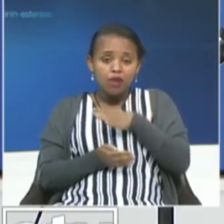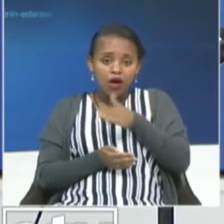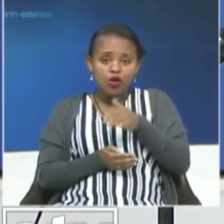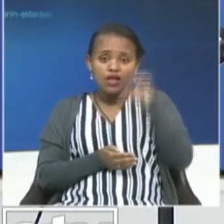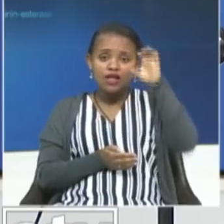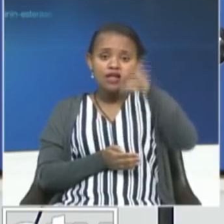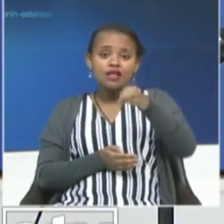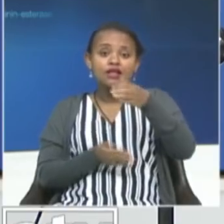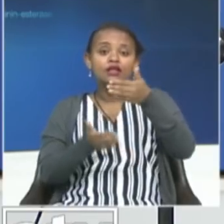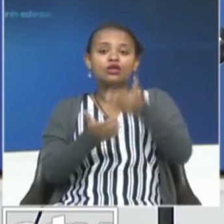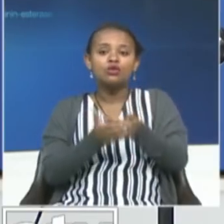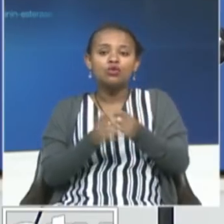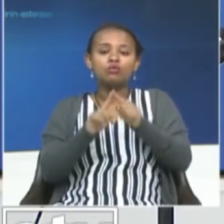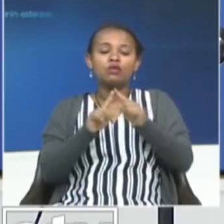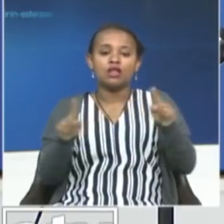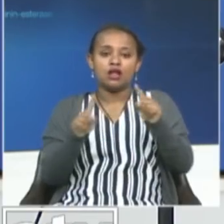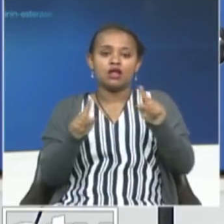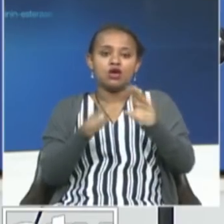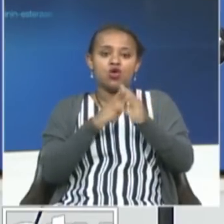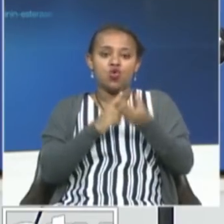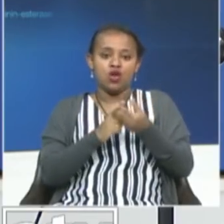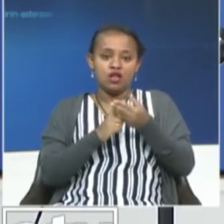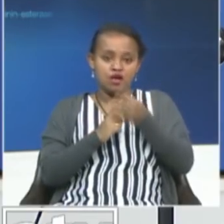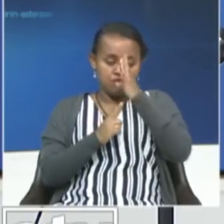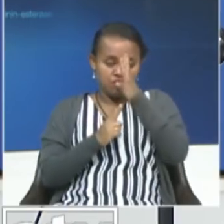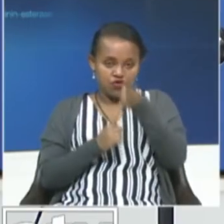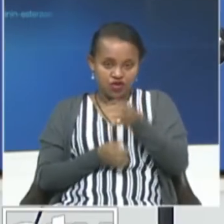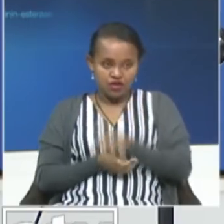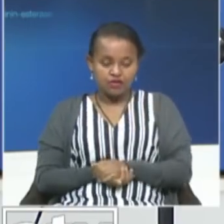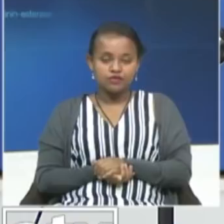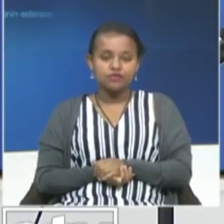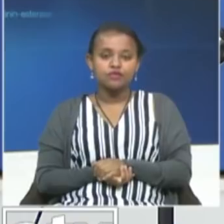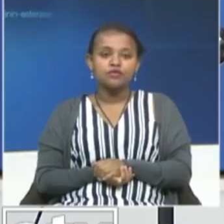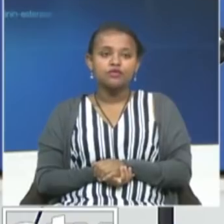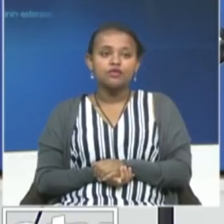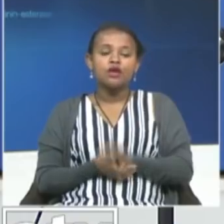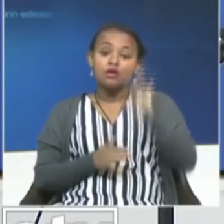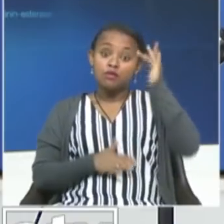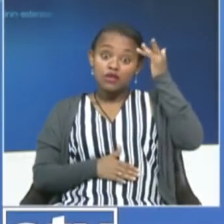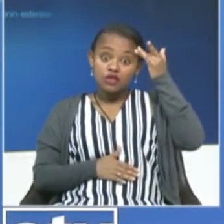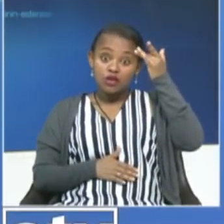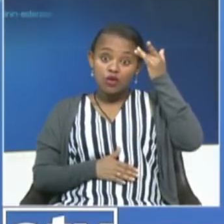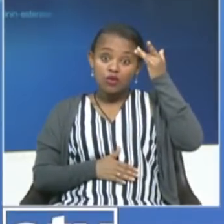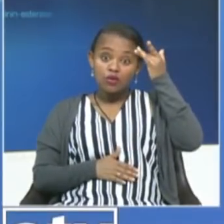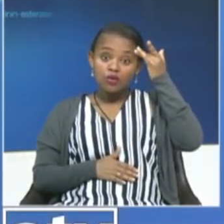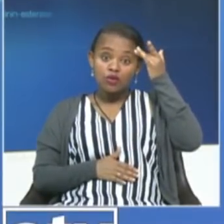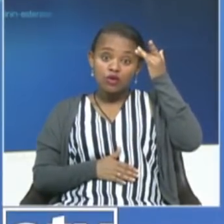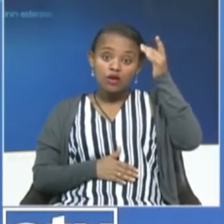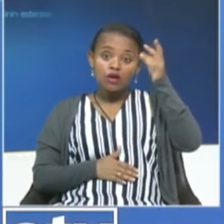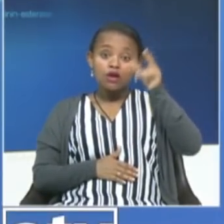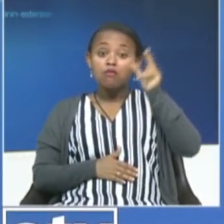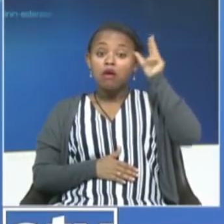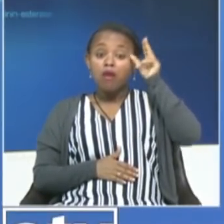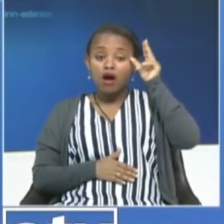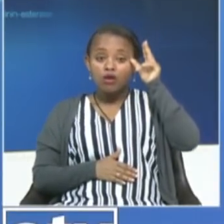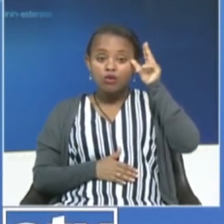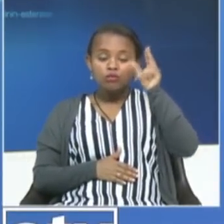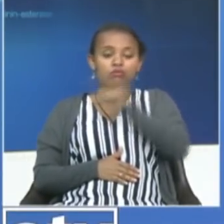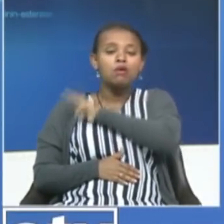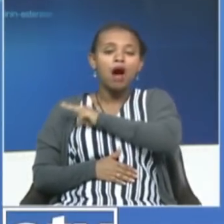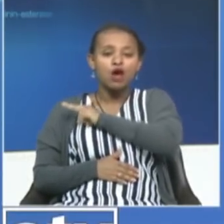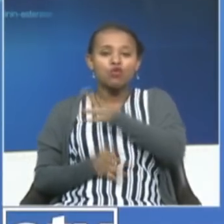ቅርርቡ በተለየ ሁኔታ የሚፈጠርበት ማለት ነው። አዎ እንግዲህ በሽታው በባህሪው የሚፈልገውን ነገር